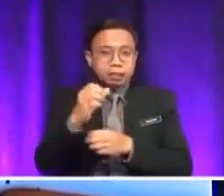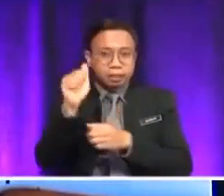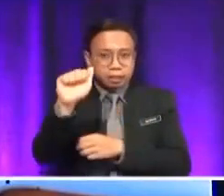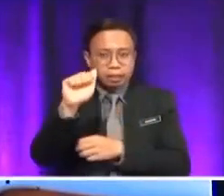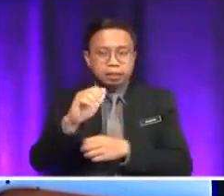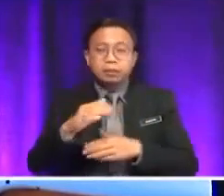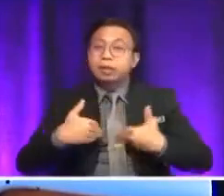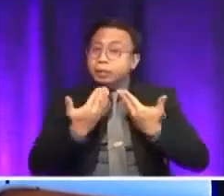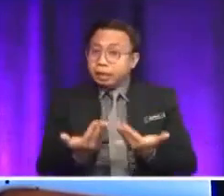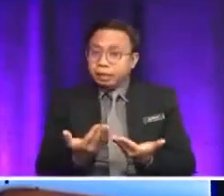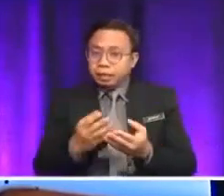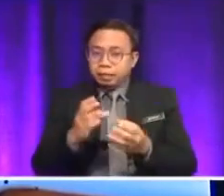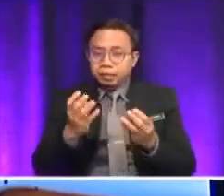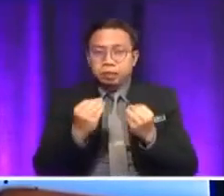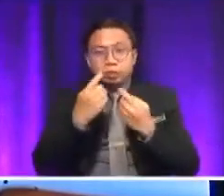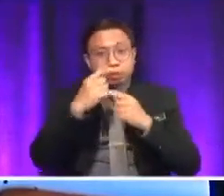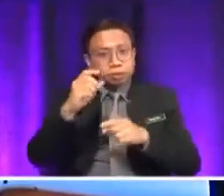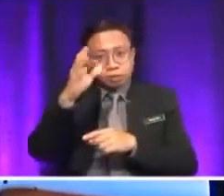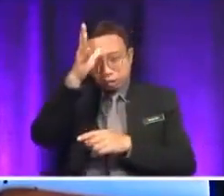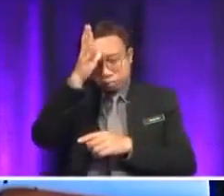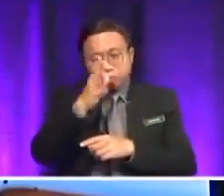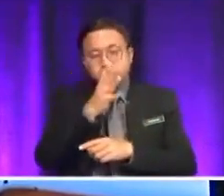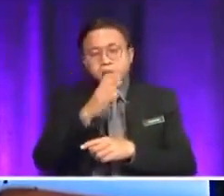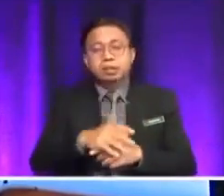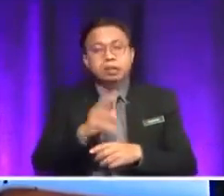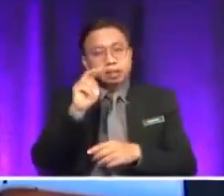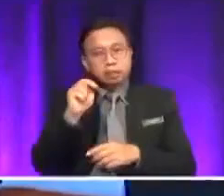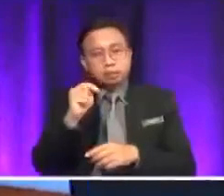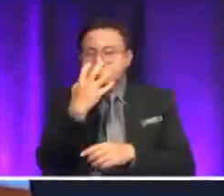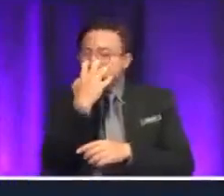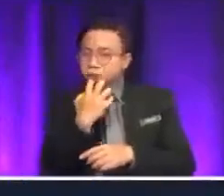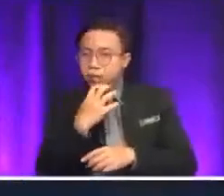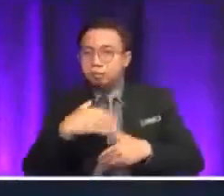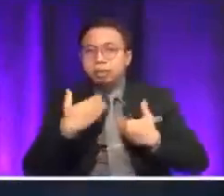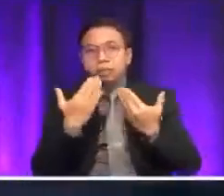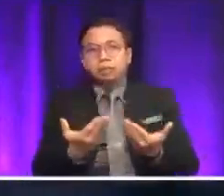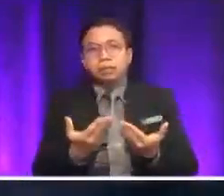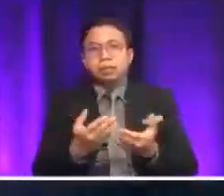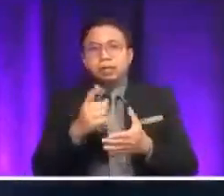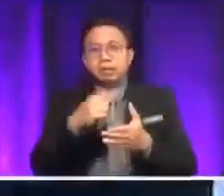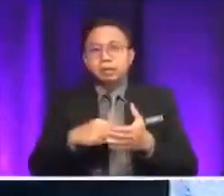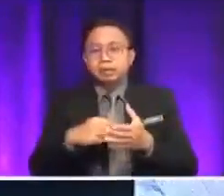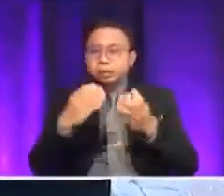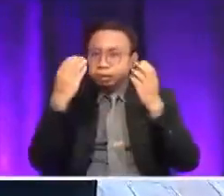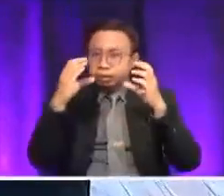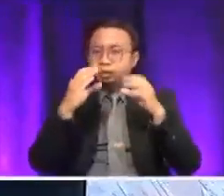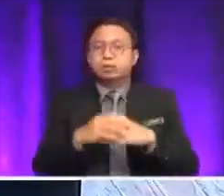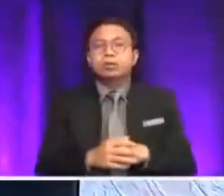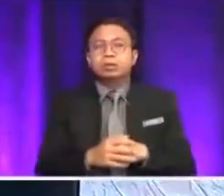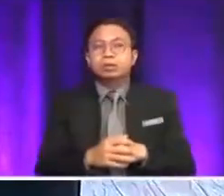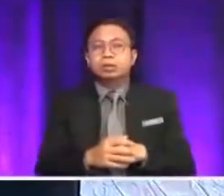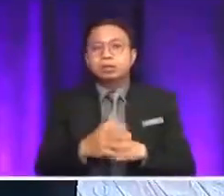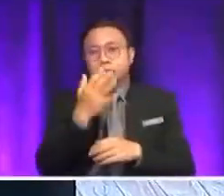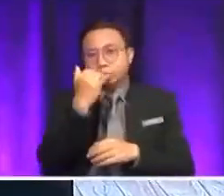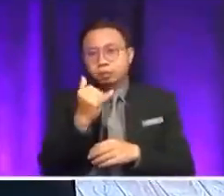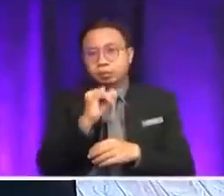macam manalah nak jawab dengan mak bapak aku ni. Kalau nanti kan kau dorang marah. Ha, apa dia? Cikgu! Hai, kenapa ni? Tak maaf,